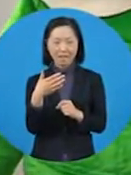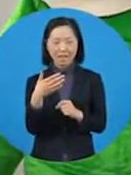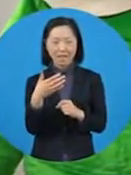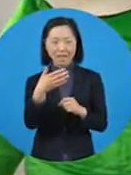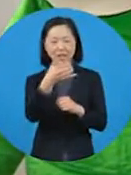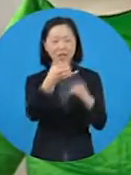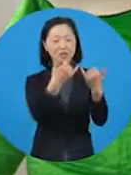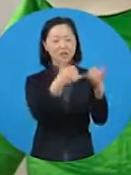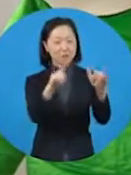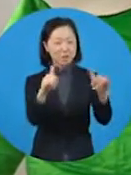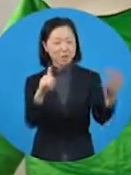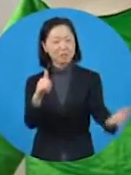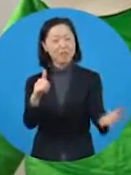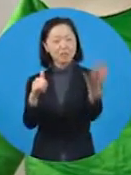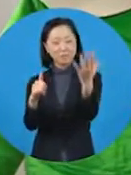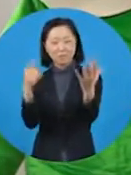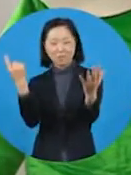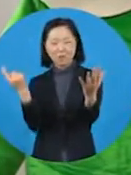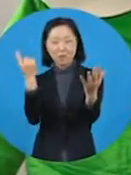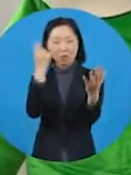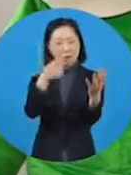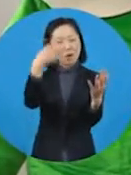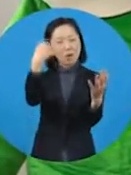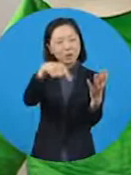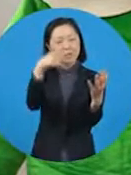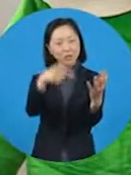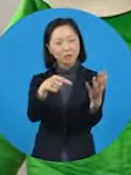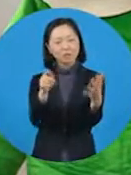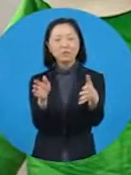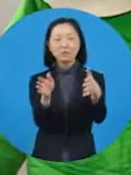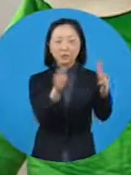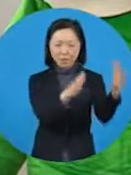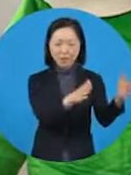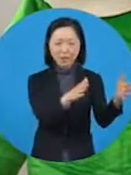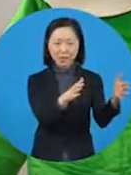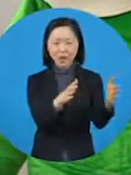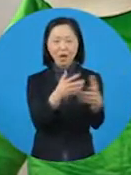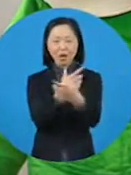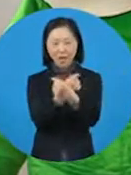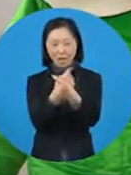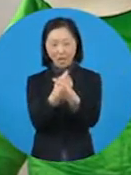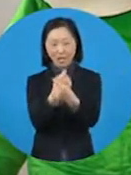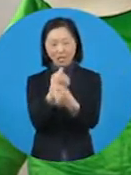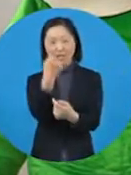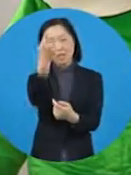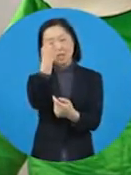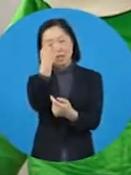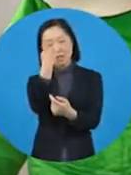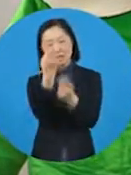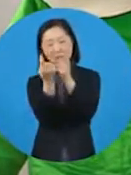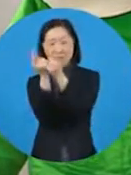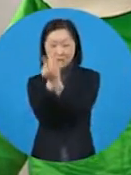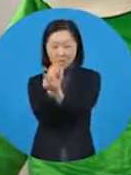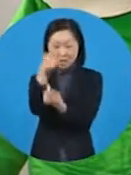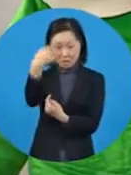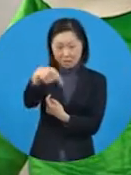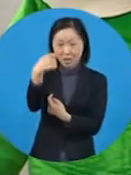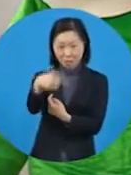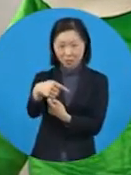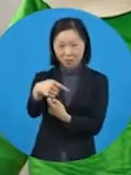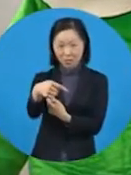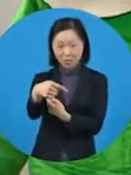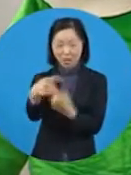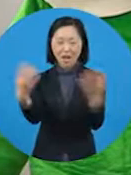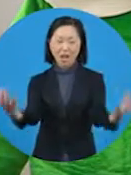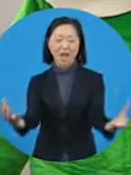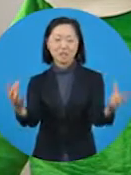と言っていた頃から区民の皆様が誰かが誰かに教えるという関係ではなく、お互いに学び合う、そういった学びの